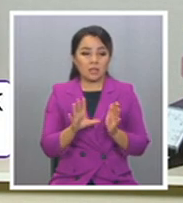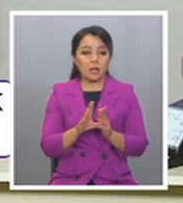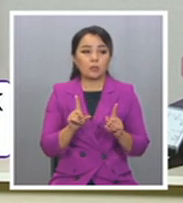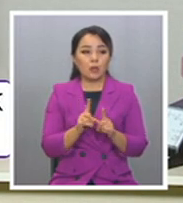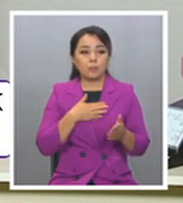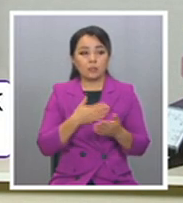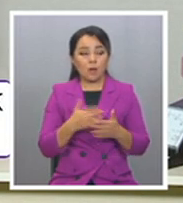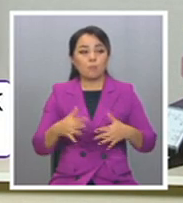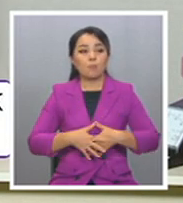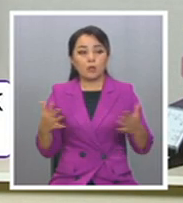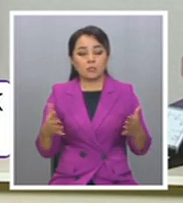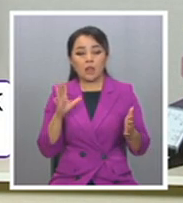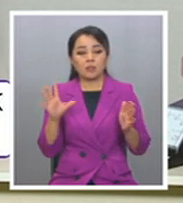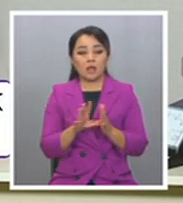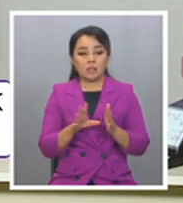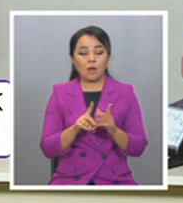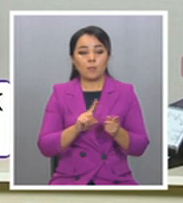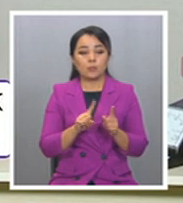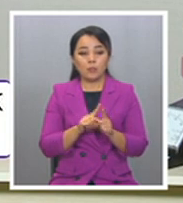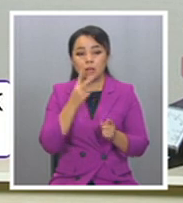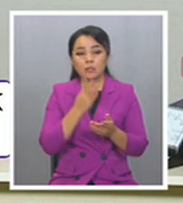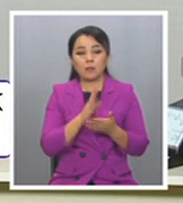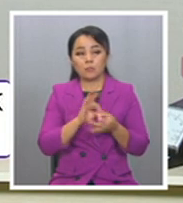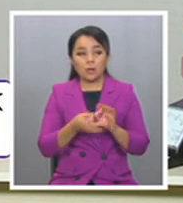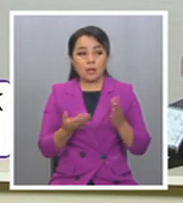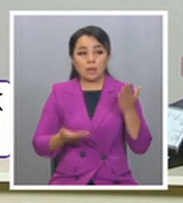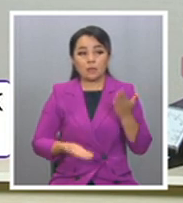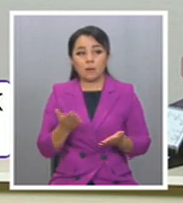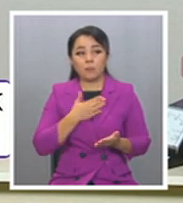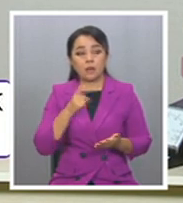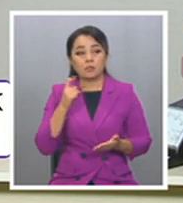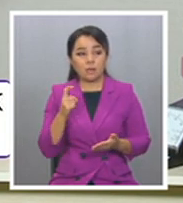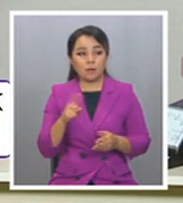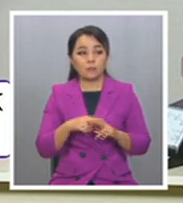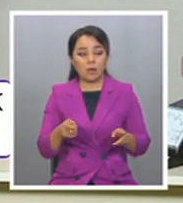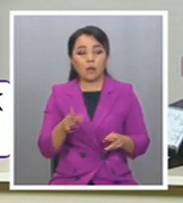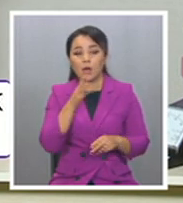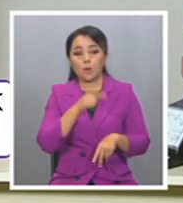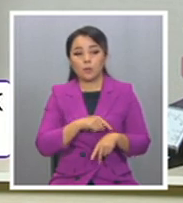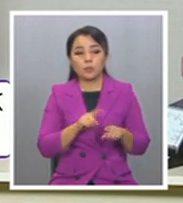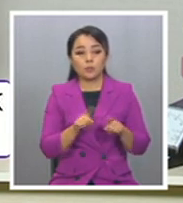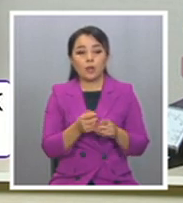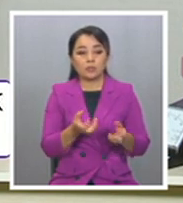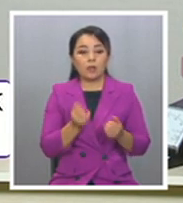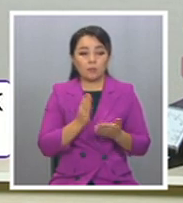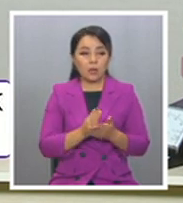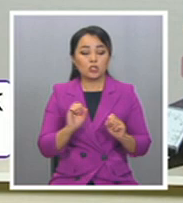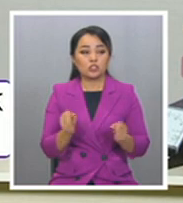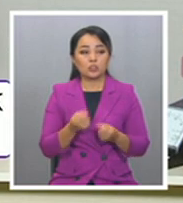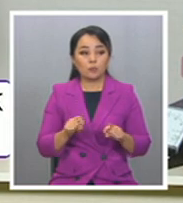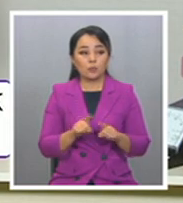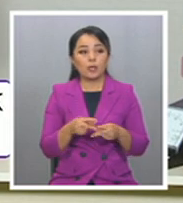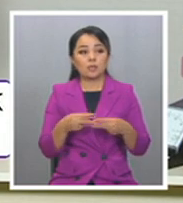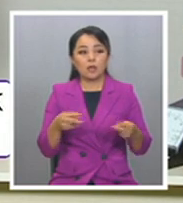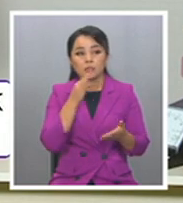максимум зарядқа ұқсайды. Ал егер де біз X-тан уақыт бойынша бір рет туындалатын болсақ, ол жылдамдыққа тең болатынын